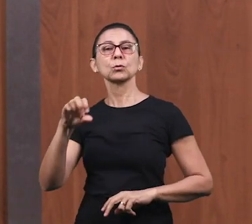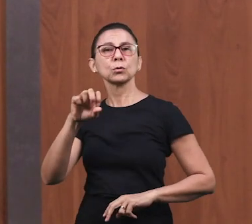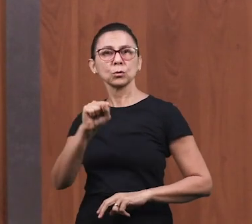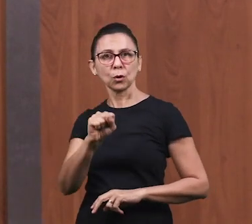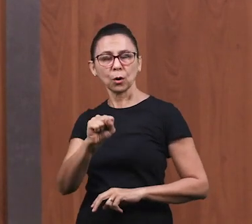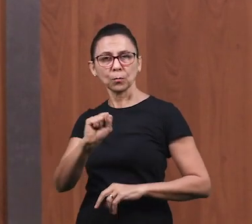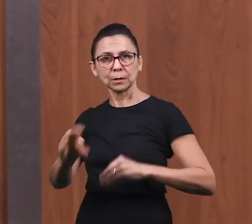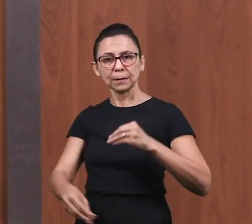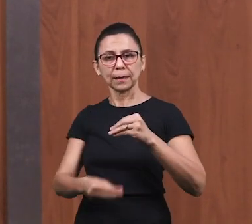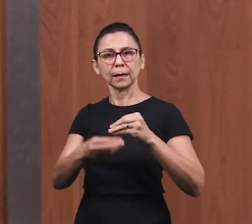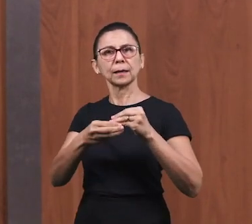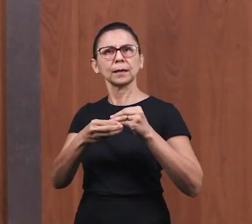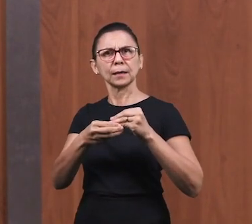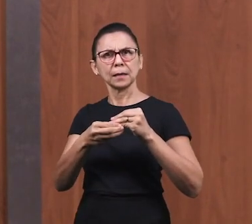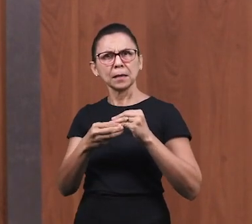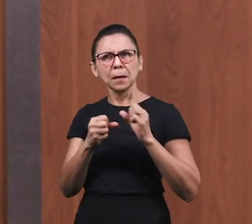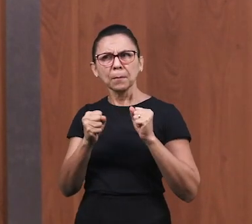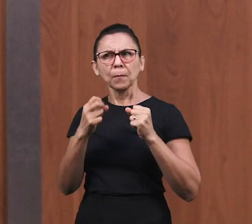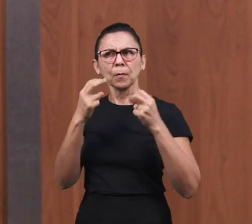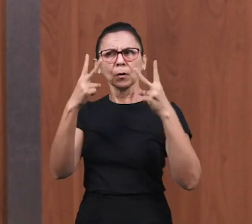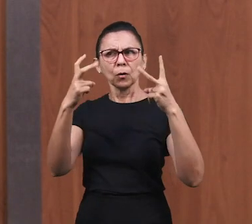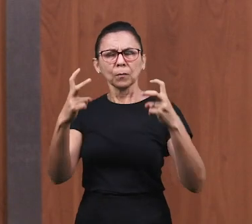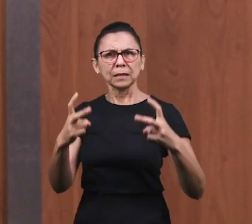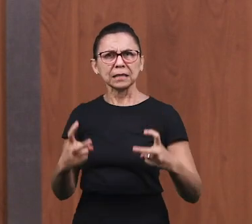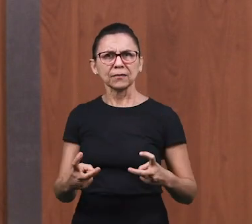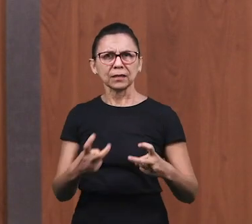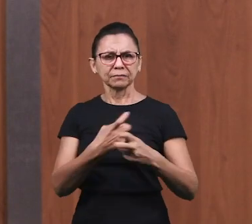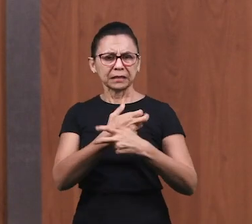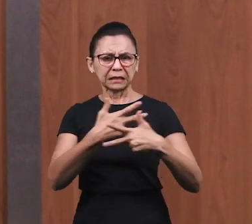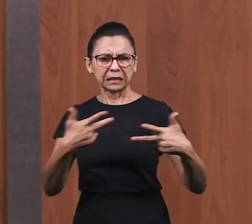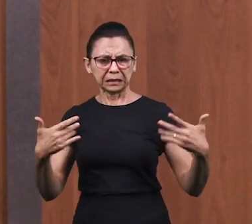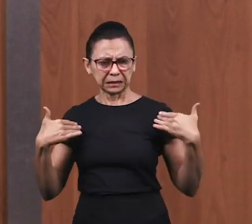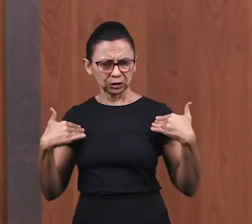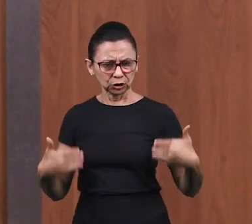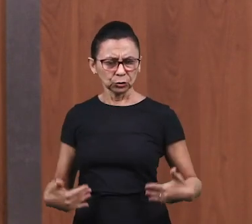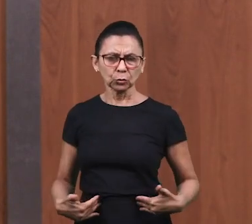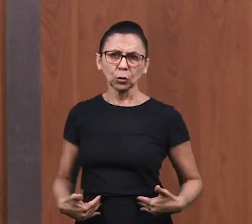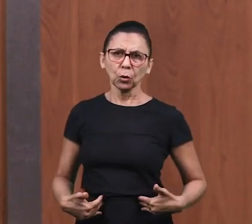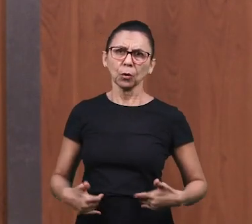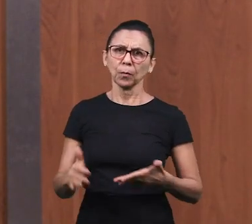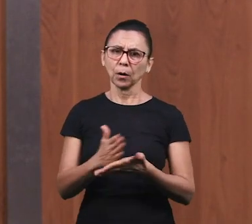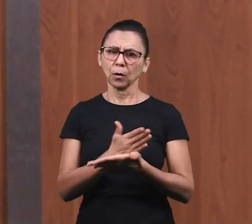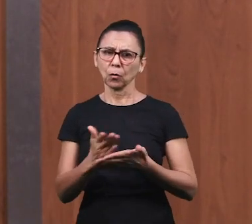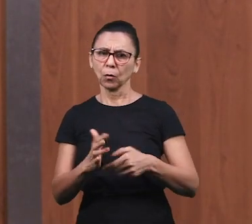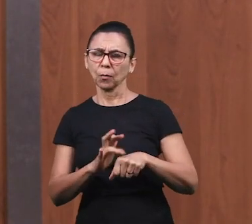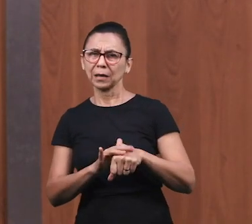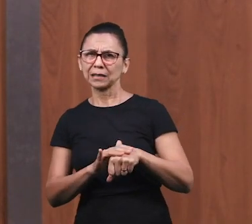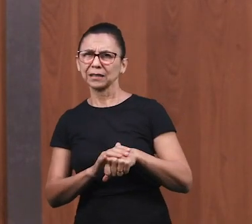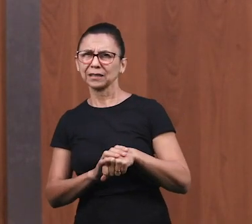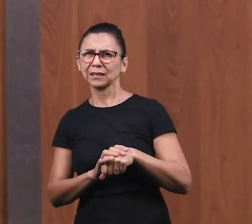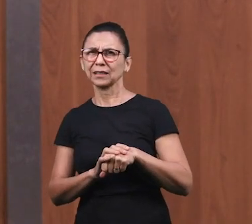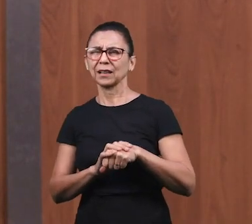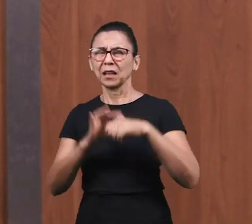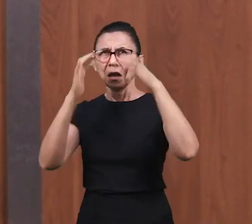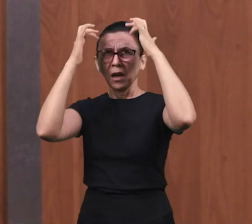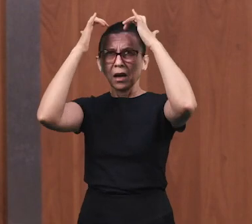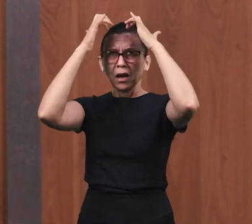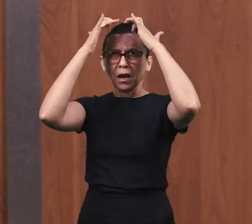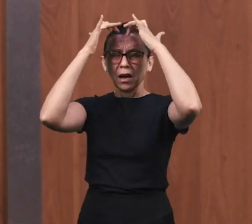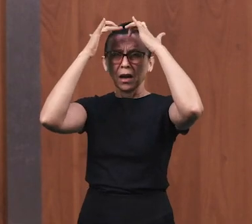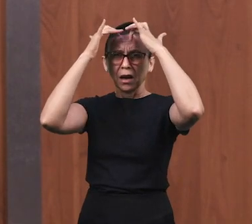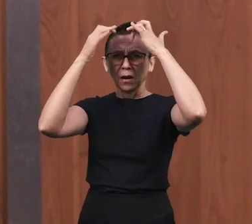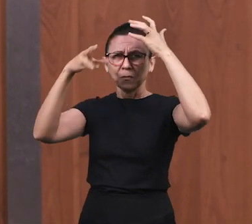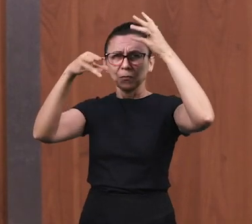supplémentaire dans la paire 21. Les individus peuvent avoir des comportements singuliers, retard de